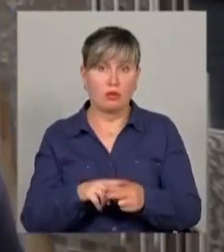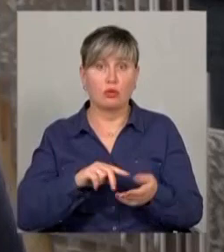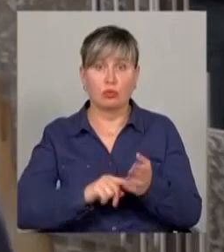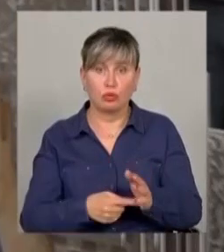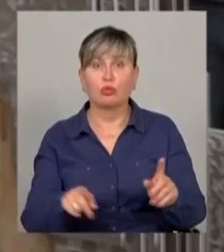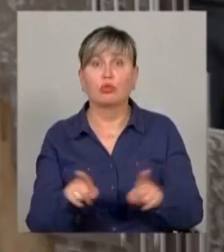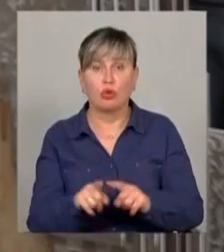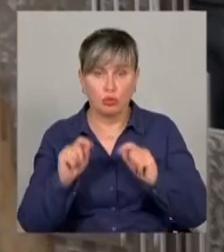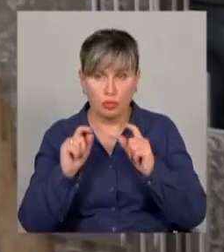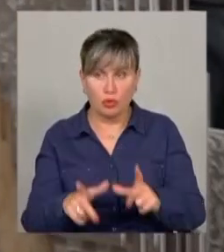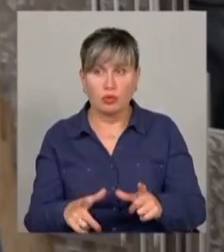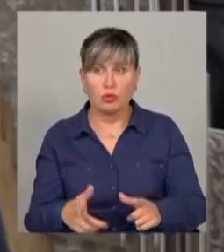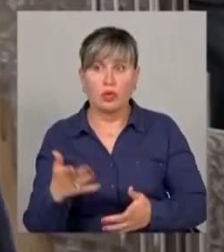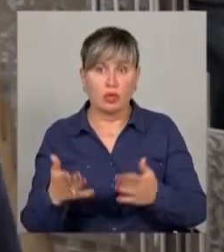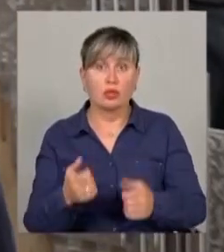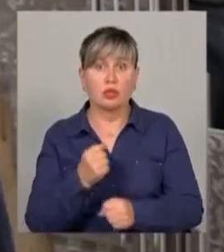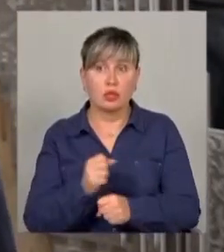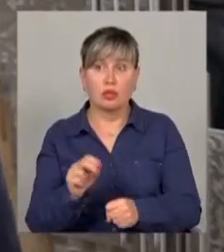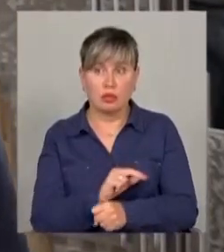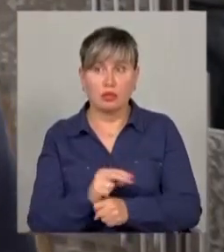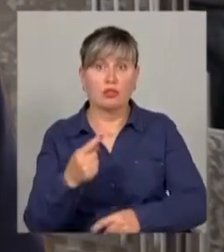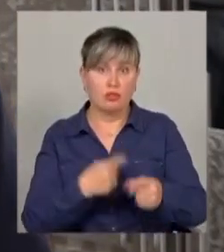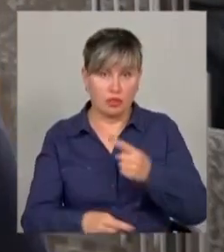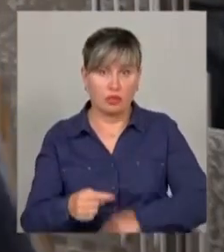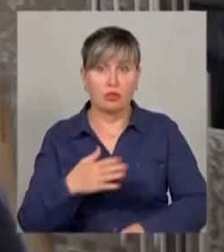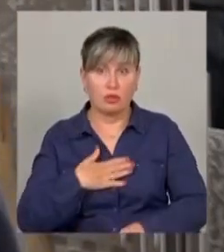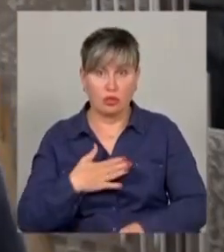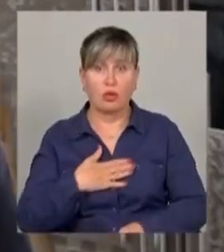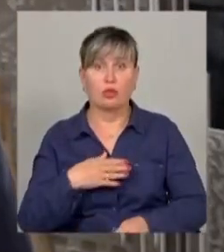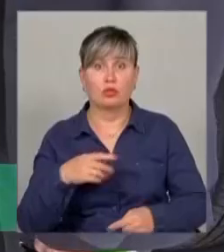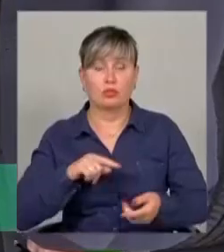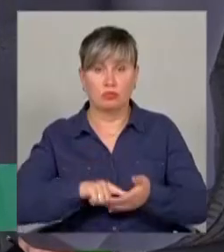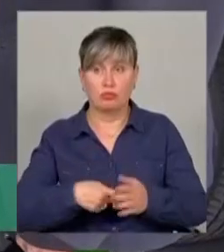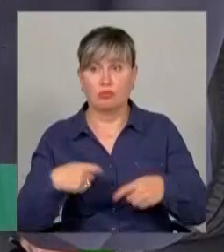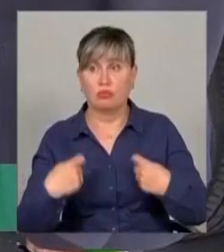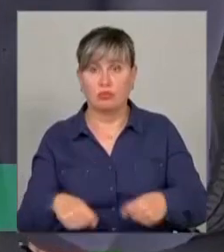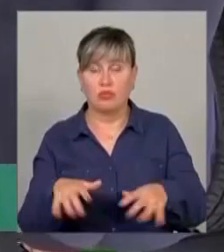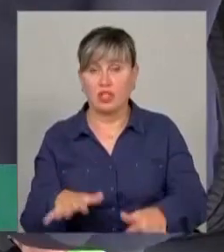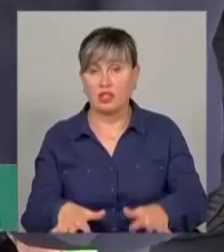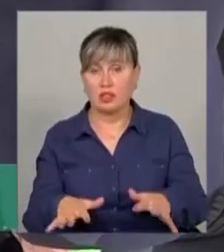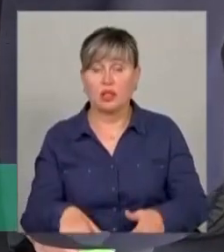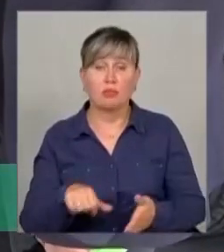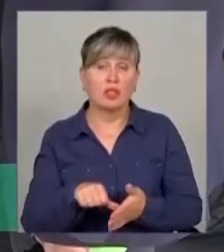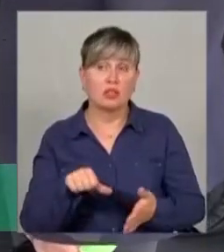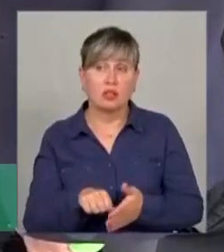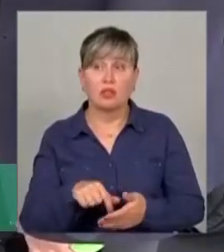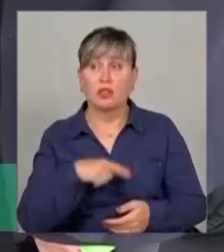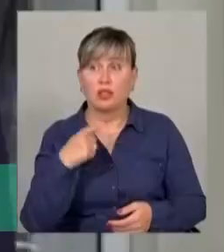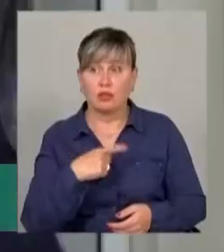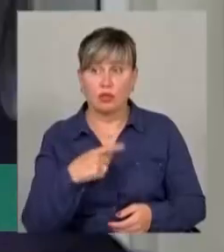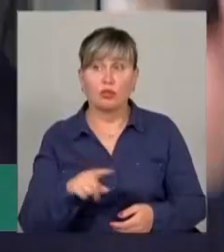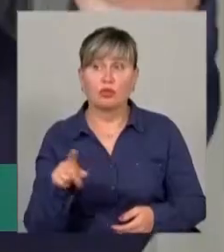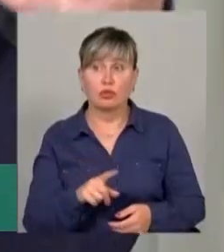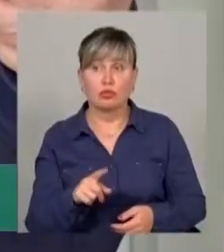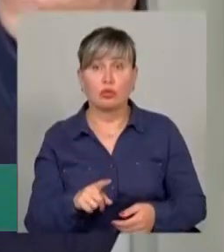тоже подняли цену. Ну раз делаете реконструкцию, верните нам тогда наши торговые места. Представители администрации рынка, в свою очередь, признаются,